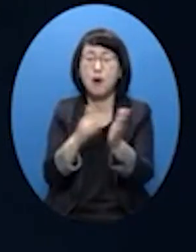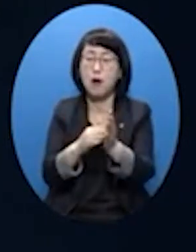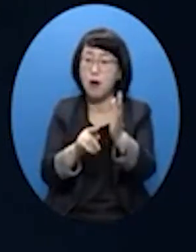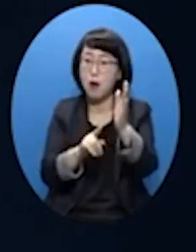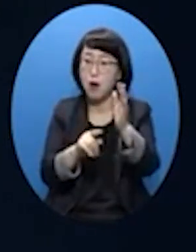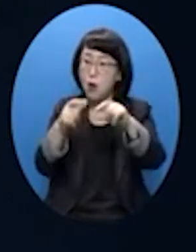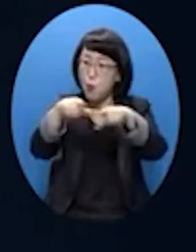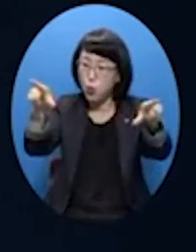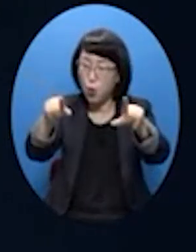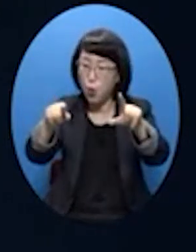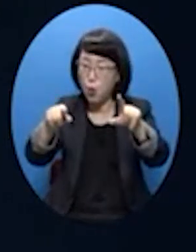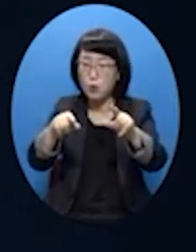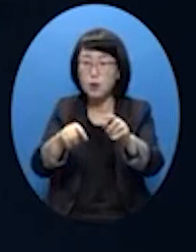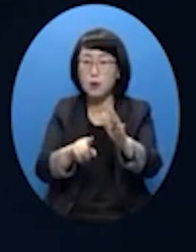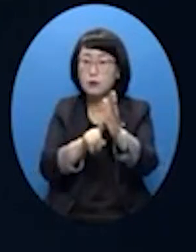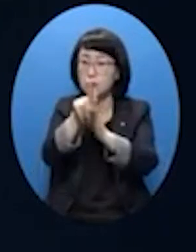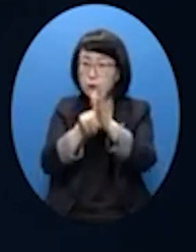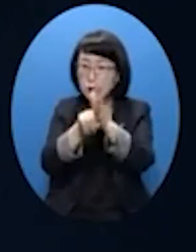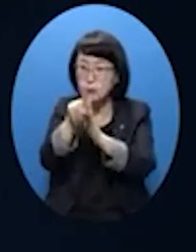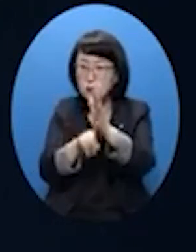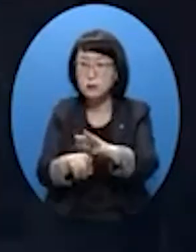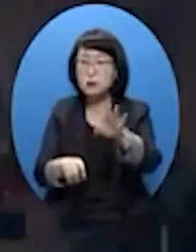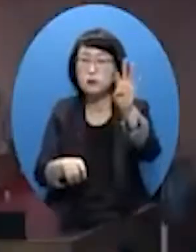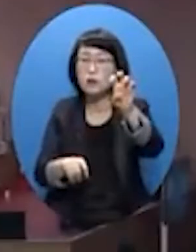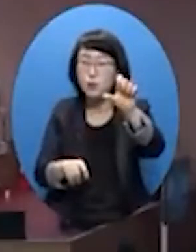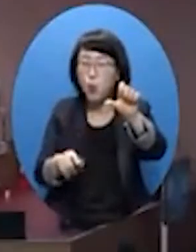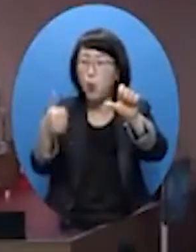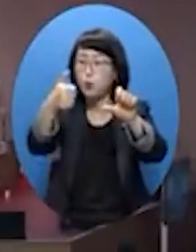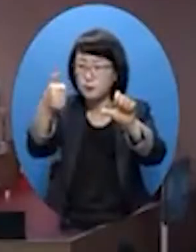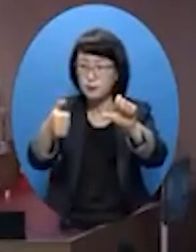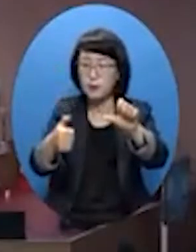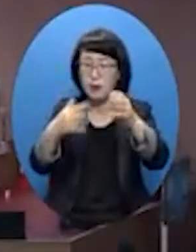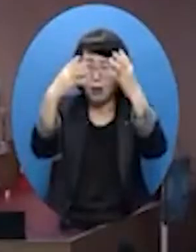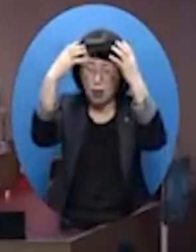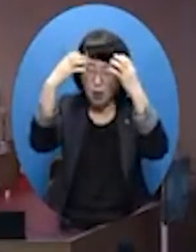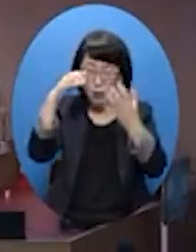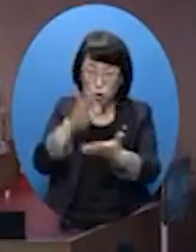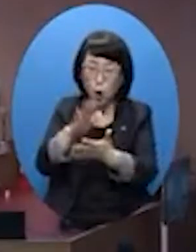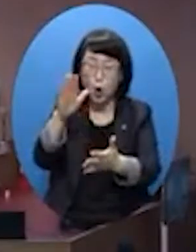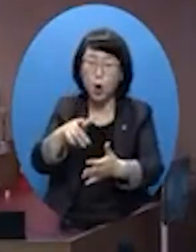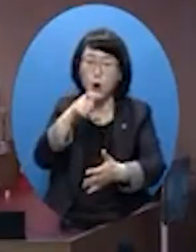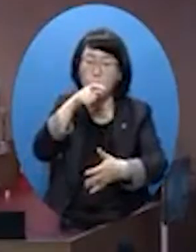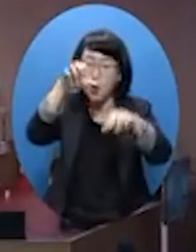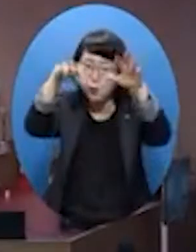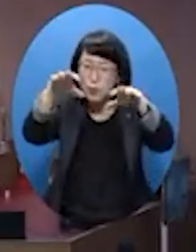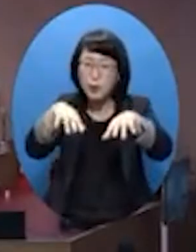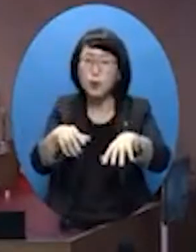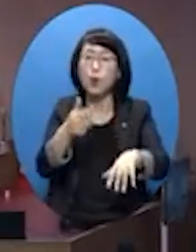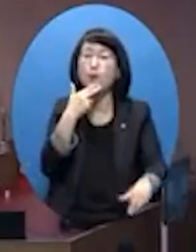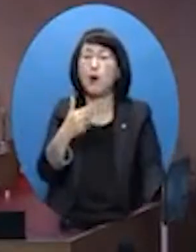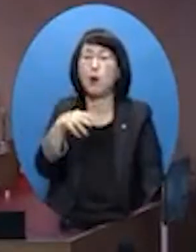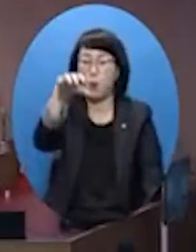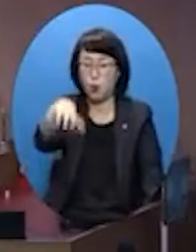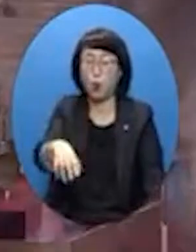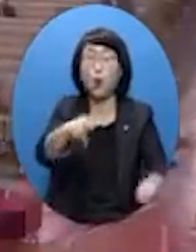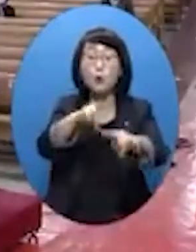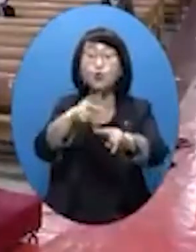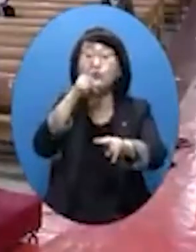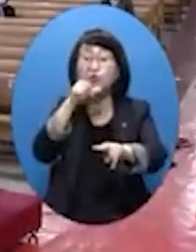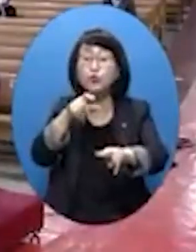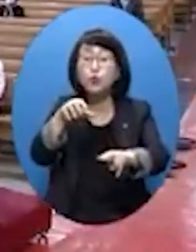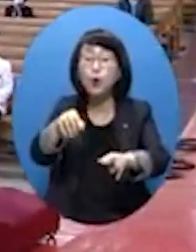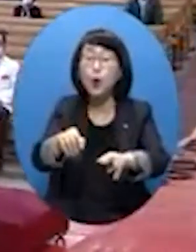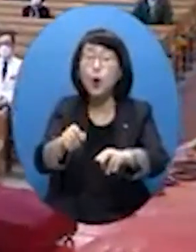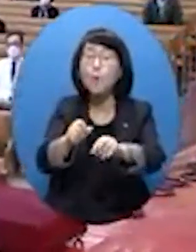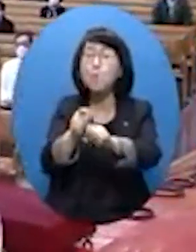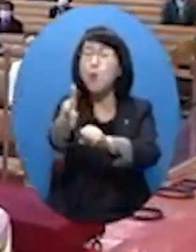50도를 넘나드는 무엇 무더운 날씨와 기금 이어지는 메마르고 황폐한 땅 입니다 우물은 말해서 사키 부터 떨어져